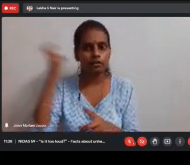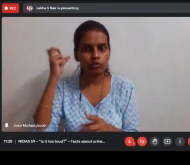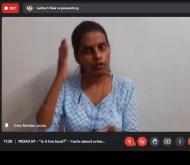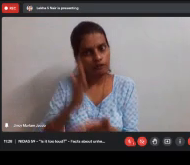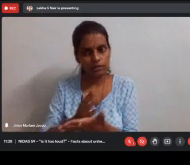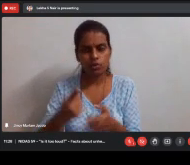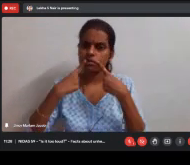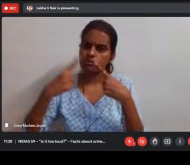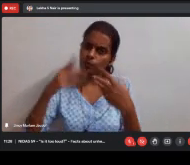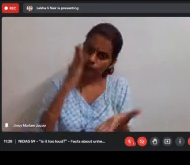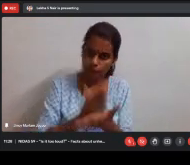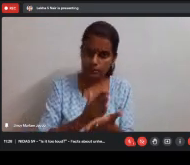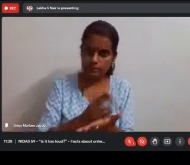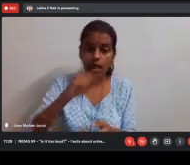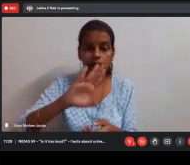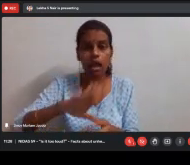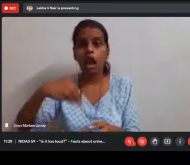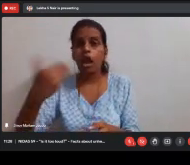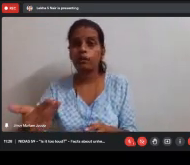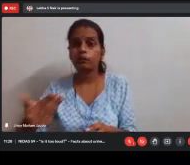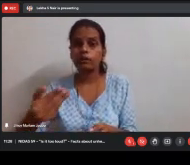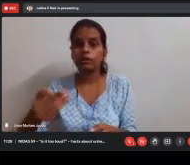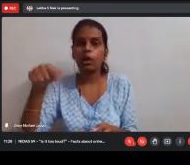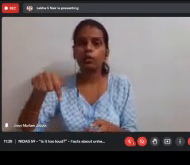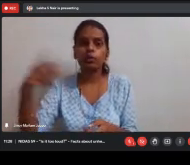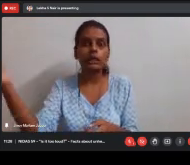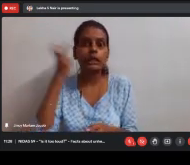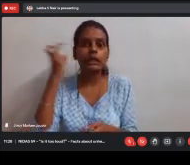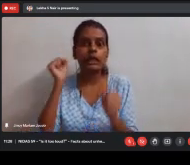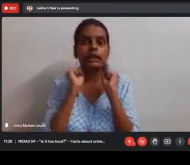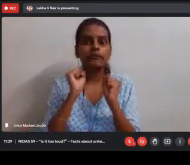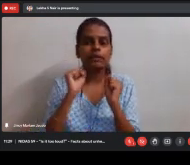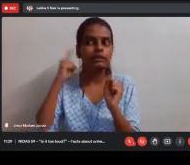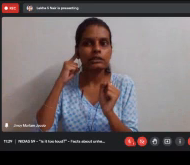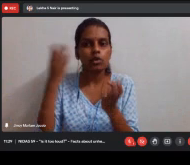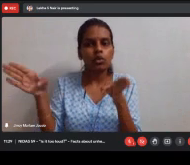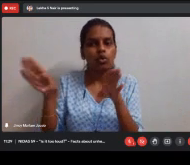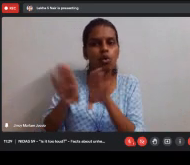മൂളിച്ച പോലെയുള്ള ശബ്ദം കേൾക്കും. നമുക്ക് തന്നെ മനസ്സിലാകും പുറമേ ശബ്ദമില്ല, ചെവിക്കകത്ത് നിന്നും എന്തോ ശബ്ദം വരുന്നുണ്ട്.